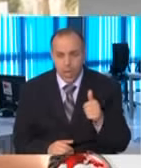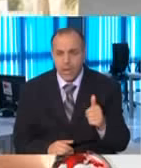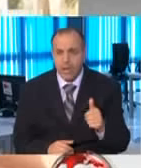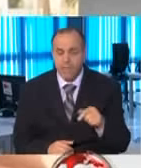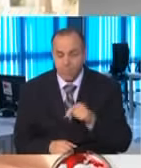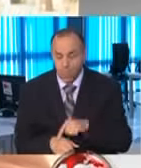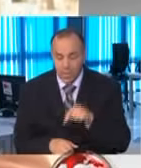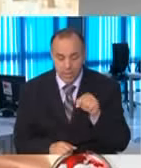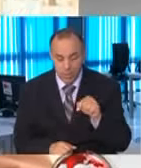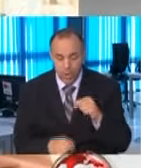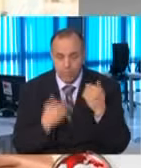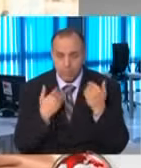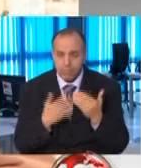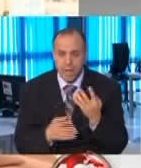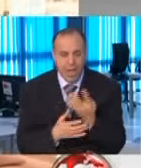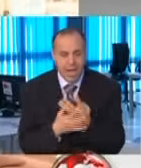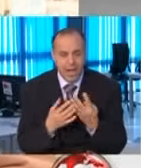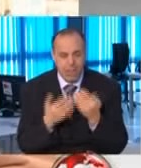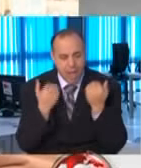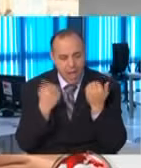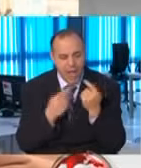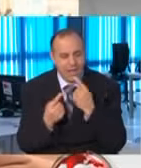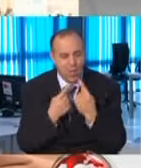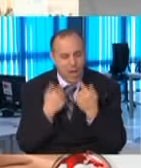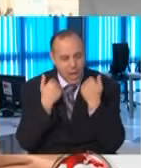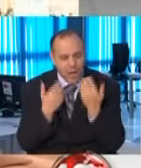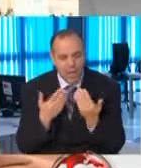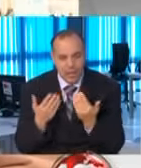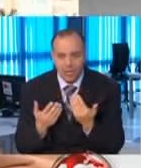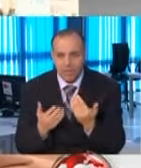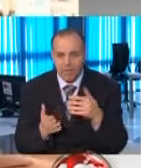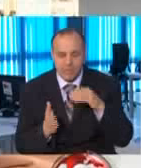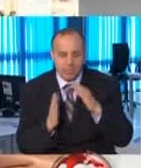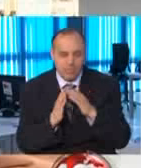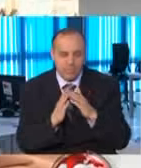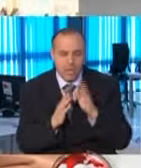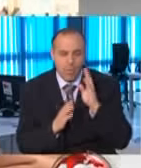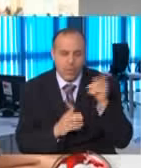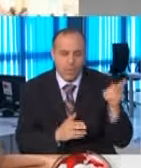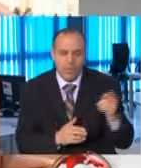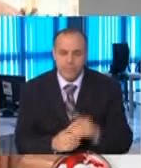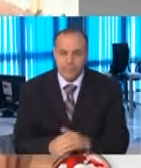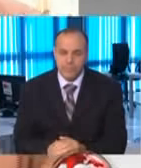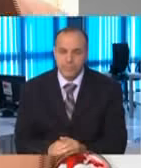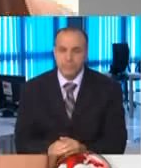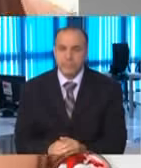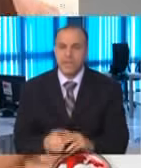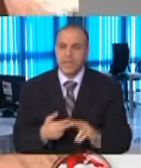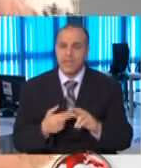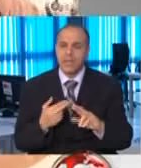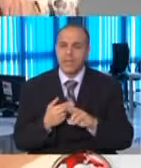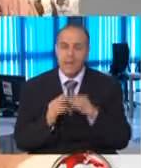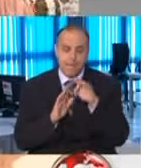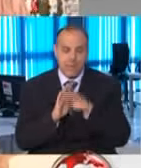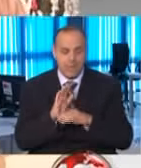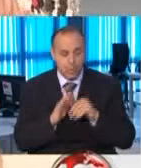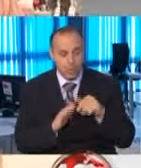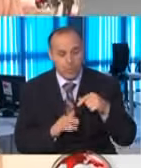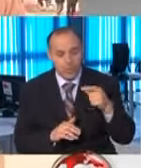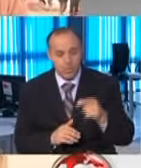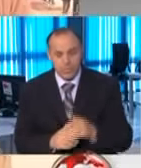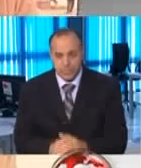في هذا اللحظة بالذات تكريم الرباعي للحوار بقصر السياح للمؤتمرات. لو تعطينا برنامج غدا وبعد